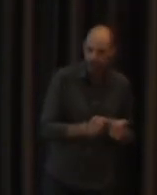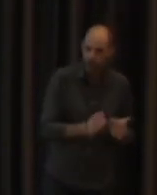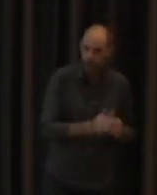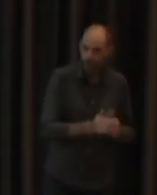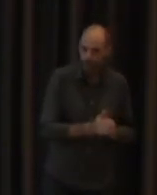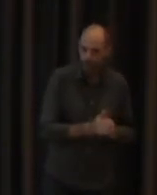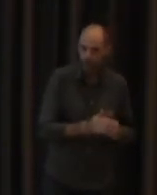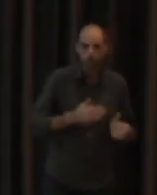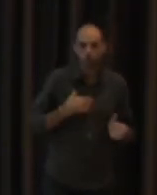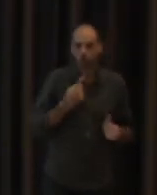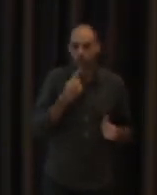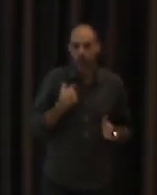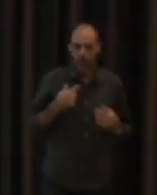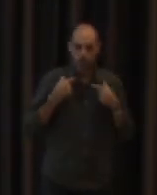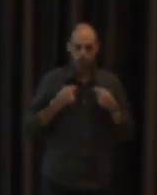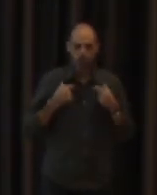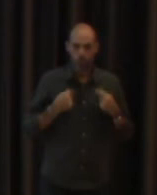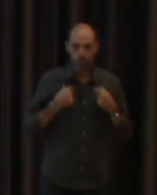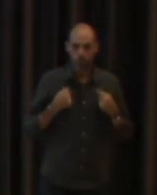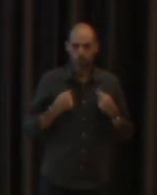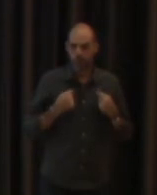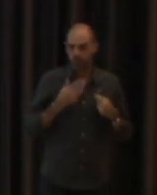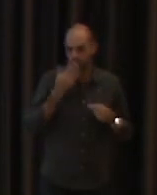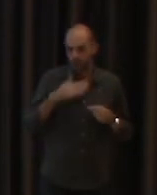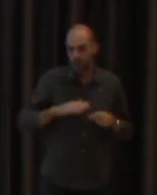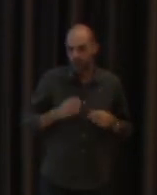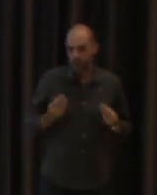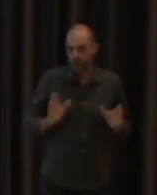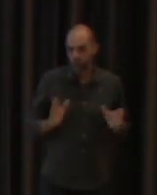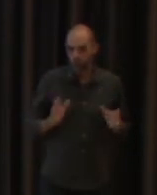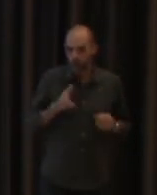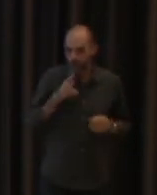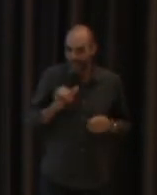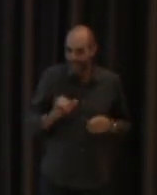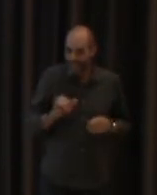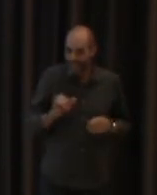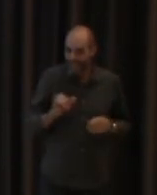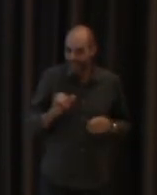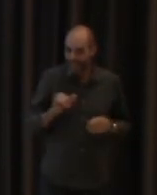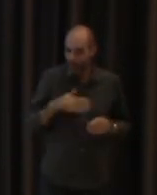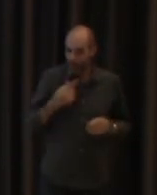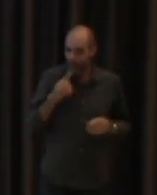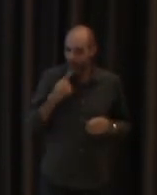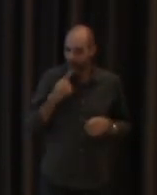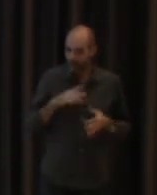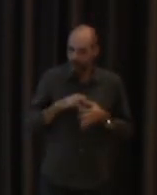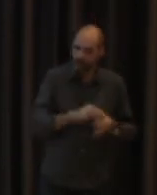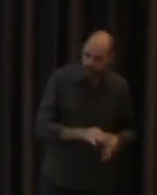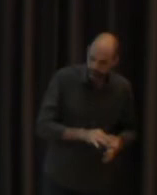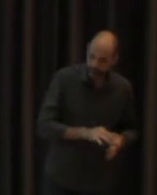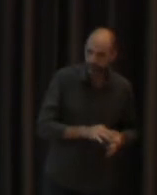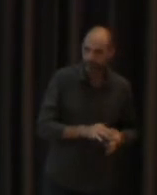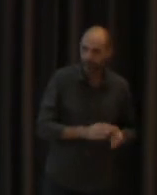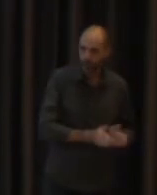dir perfectament bé també aquesta brusa no s'hi diu gaire i el pronom i representaria aquest comitatiu que hem silenciat perquè ja n'hem parlat abans,